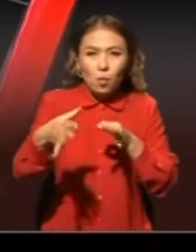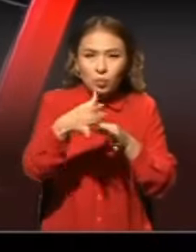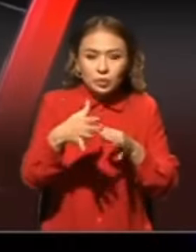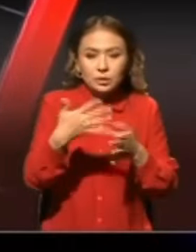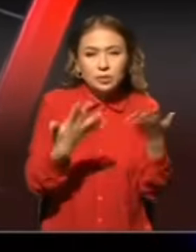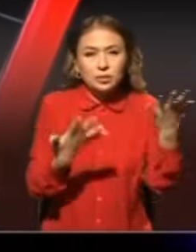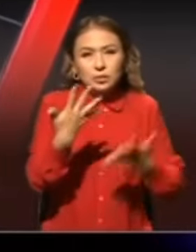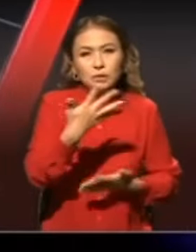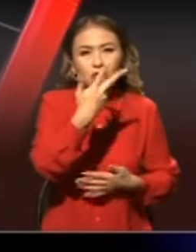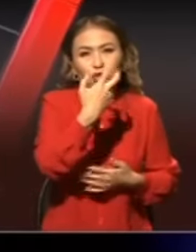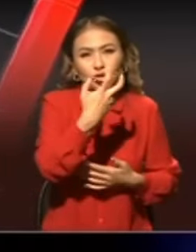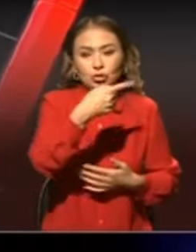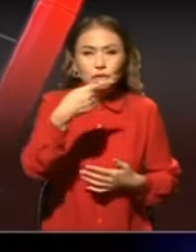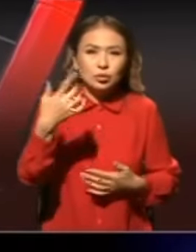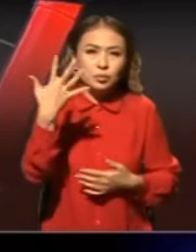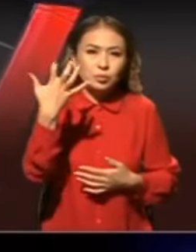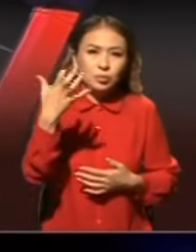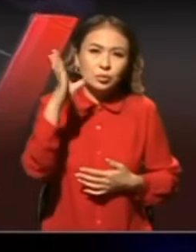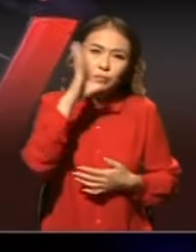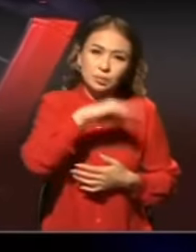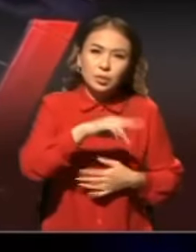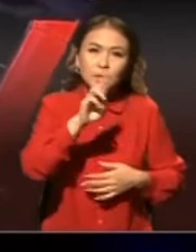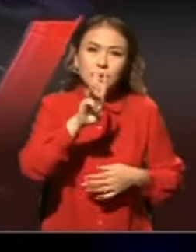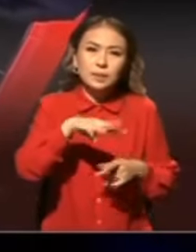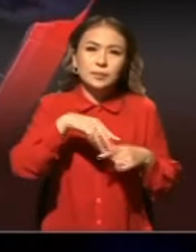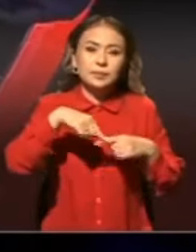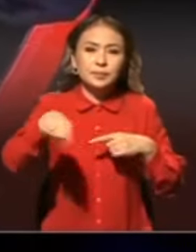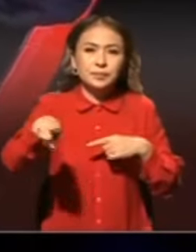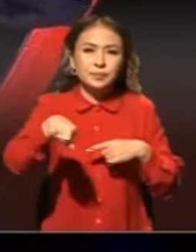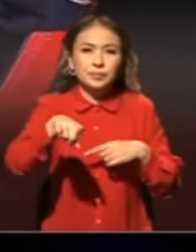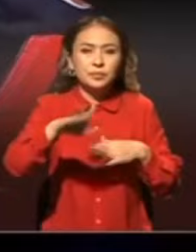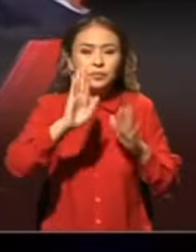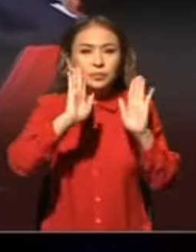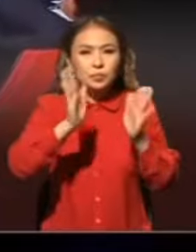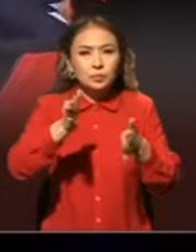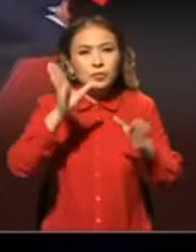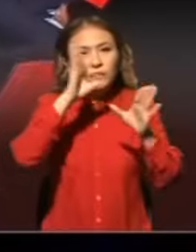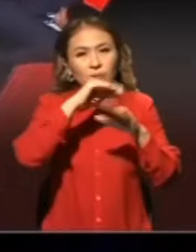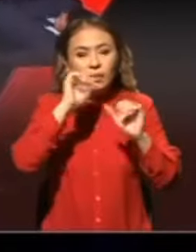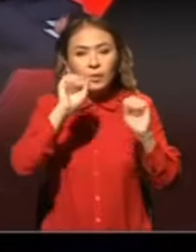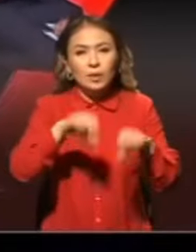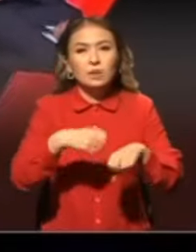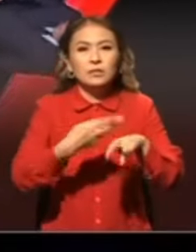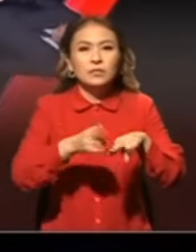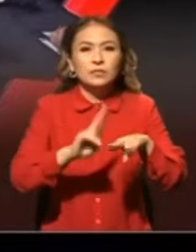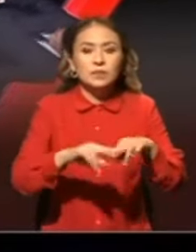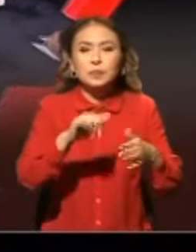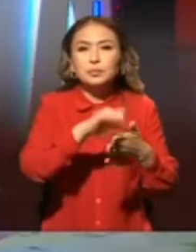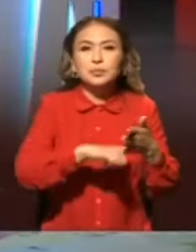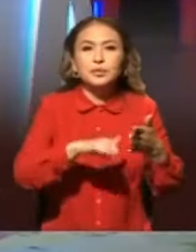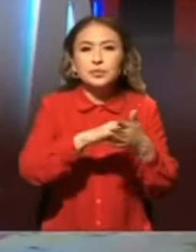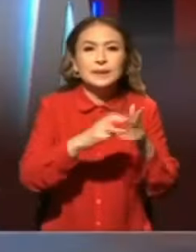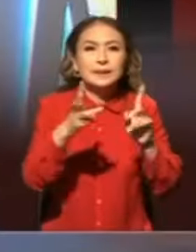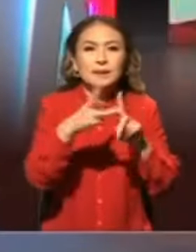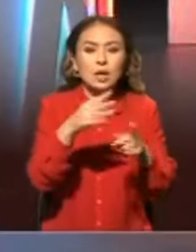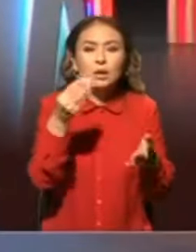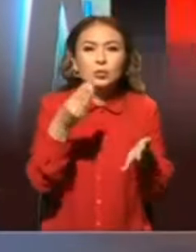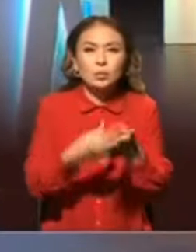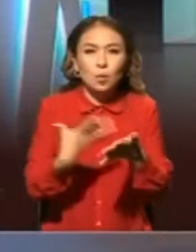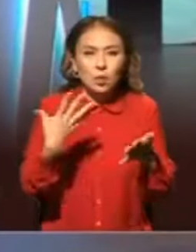500 шақырымға күніне бара ала ма фермер? Бара алмайды. Үшінші себебі жаңағы